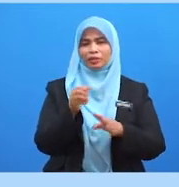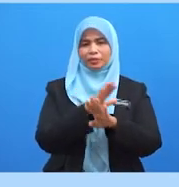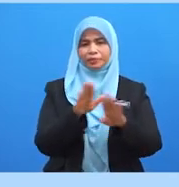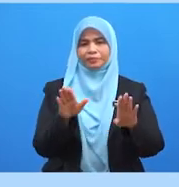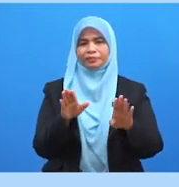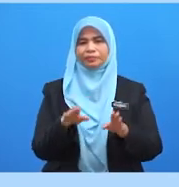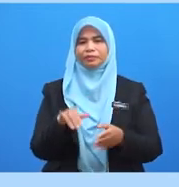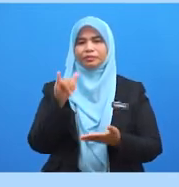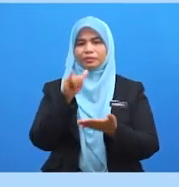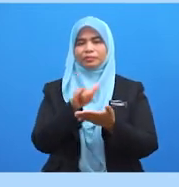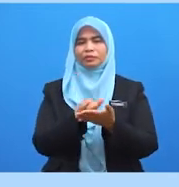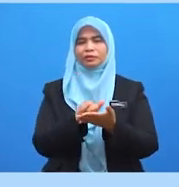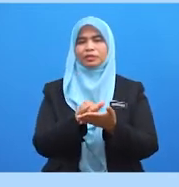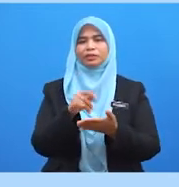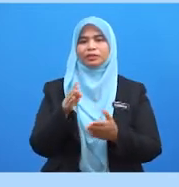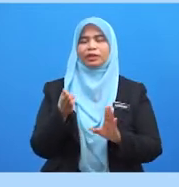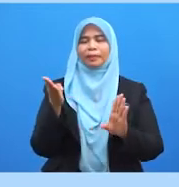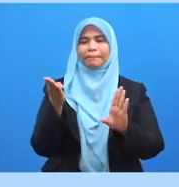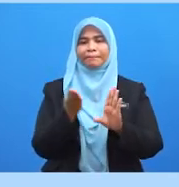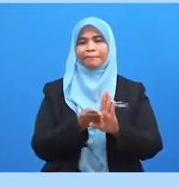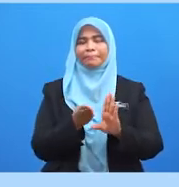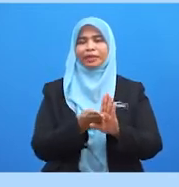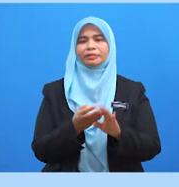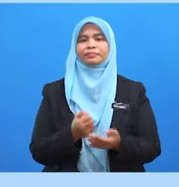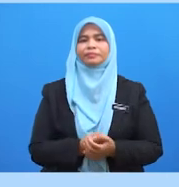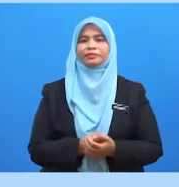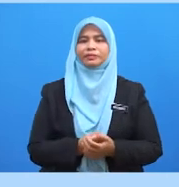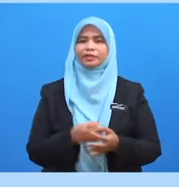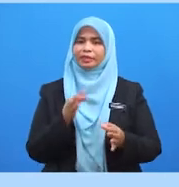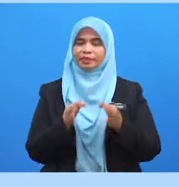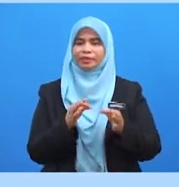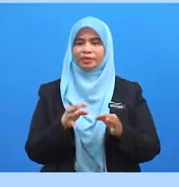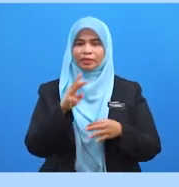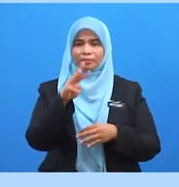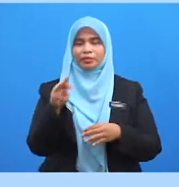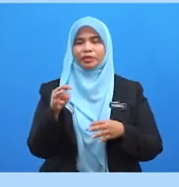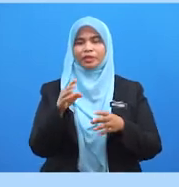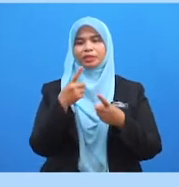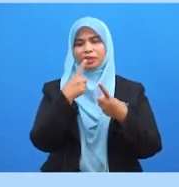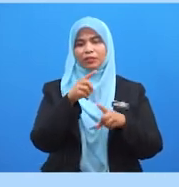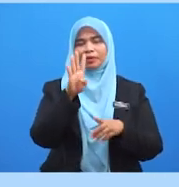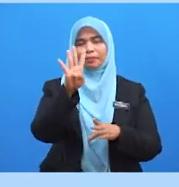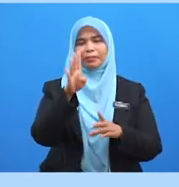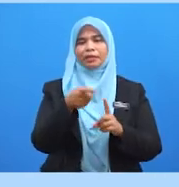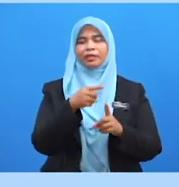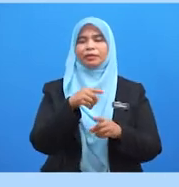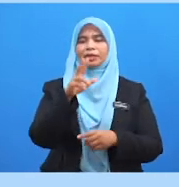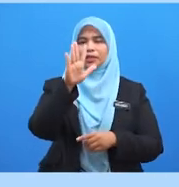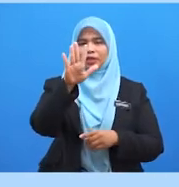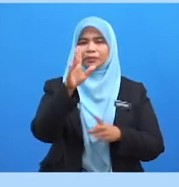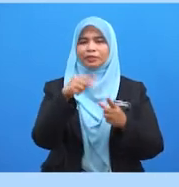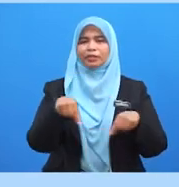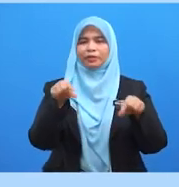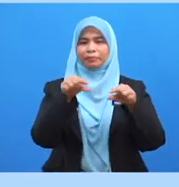kelima, meyakinkan pihak pelabur atau bank. Sekiranya murid menjawab 4 daripada 5 kepentingan